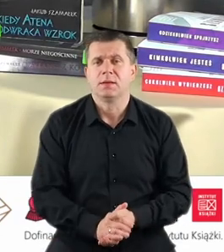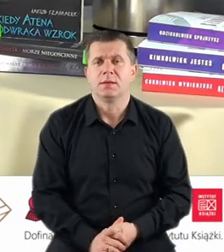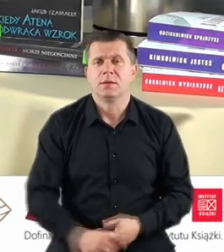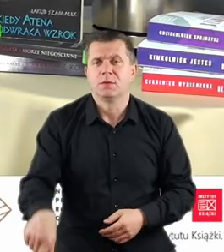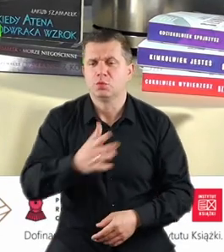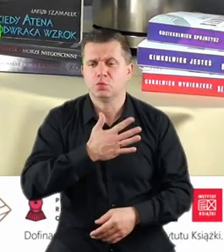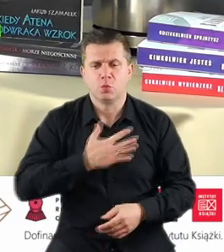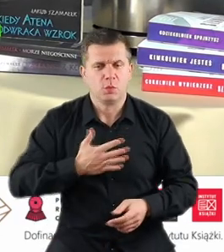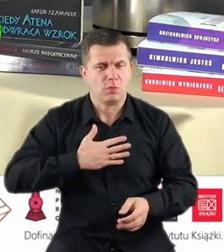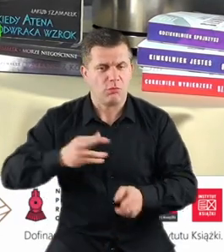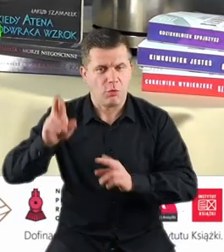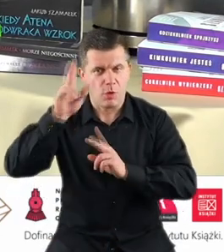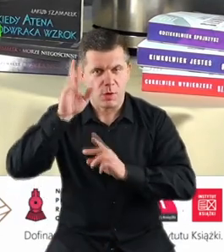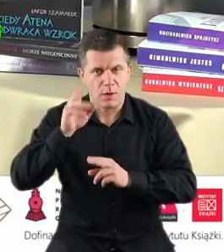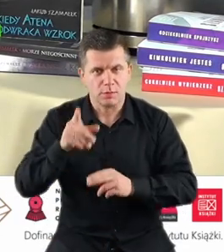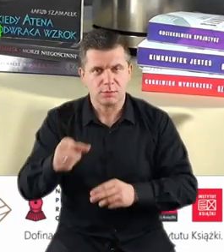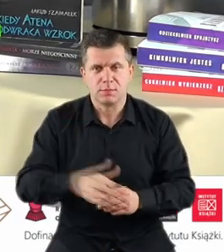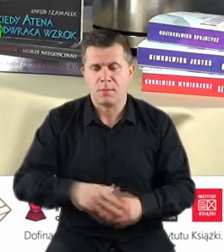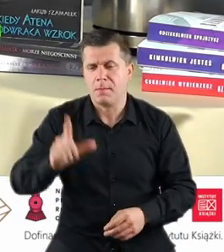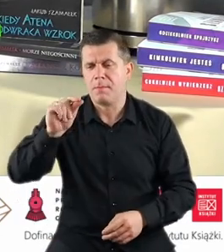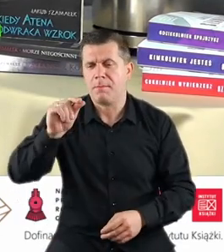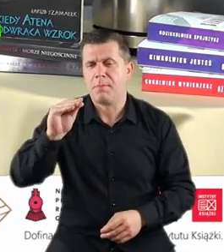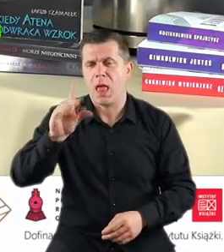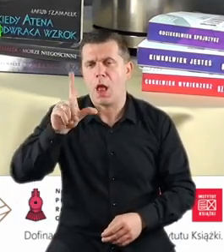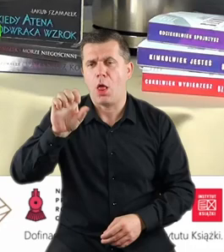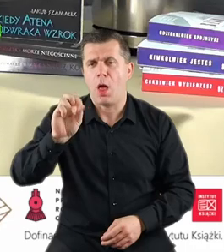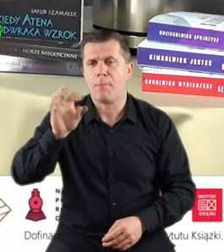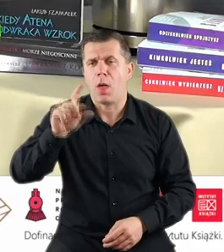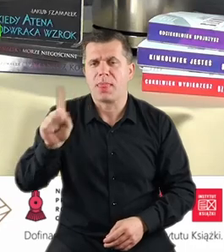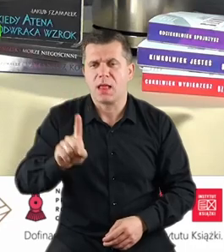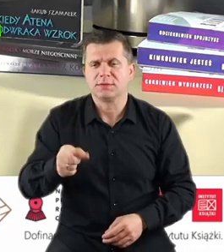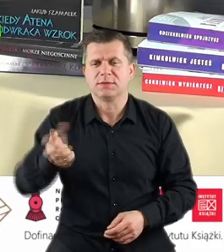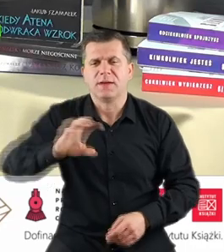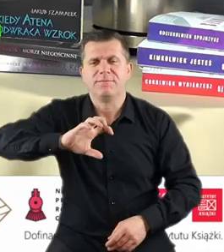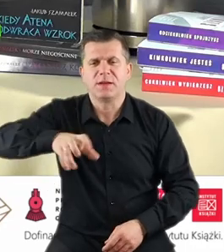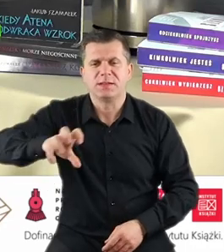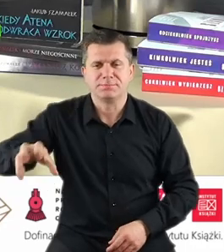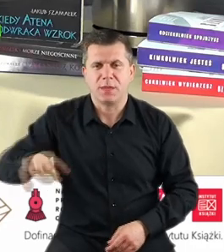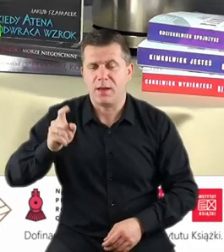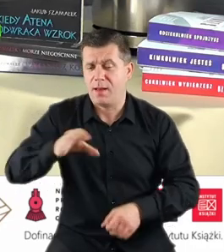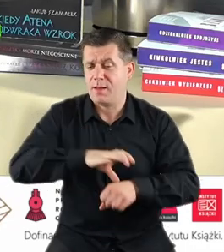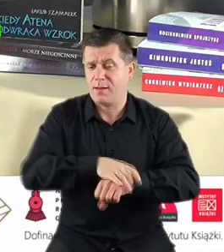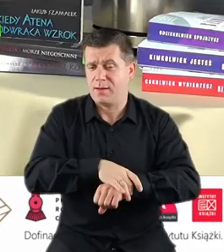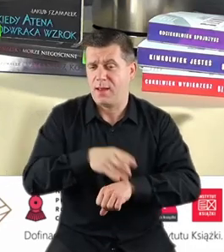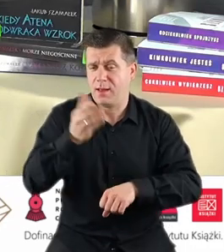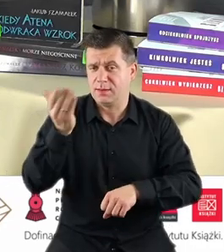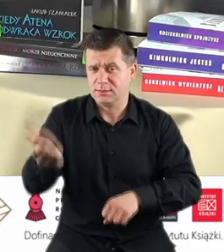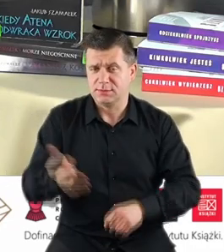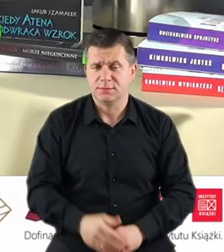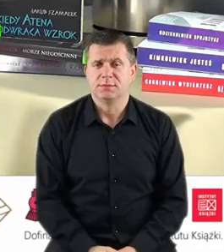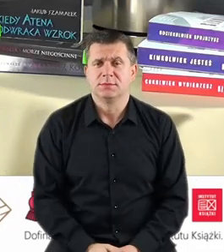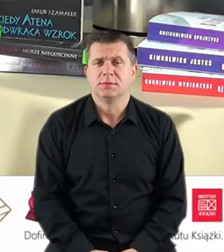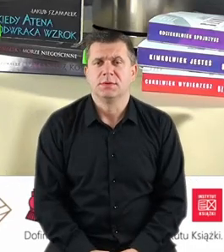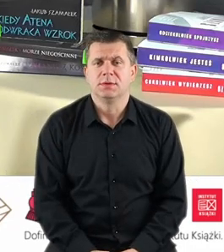Grecja nam się kojarzy cały czas właśnie z Peloponezem i wyspami, a tymczasem Grecy też się